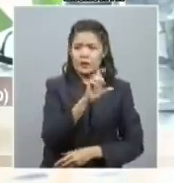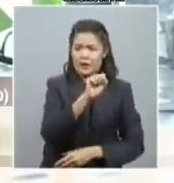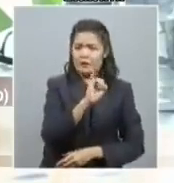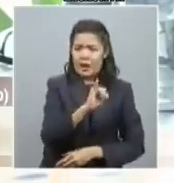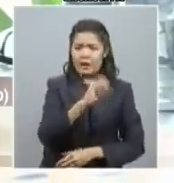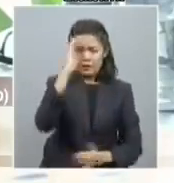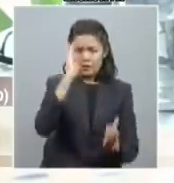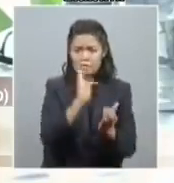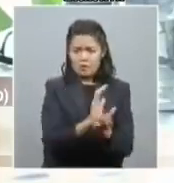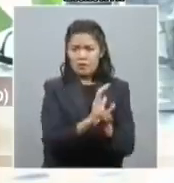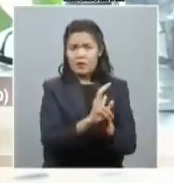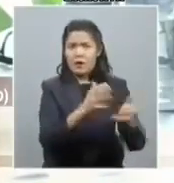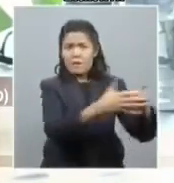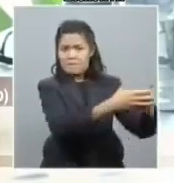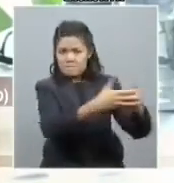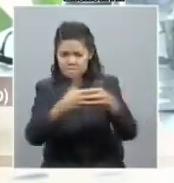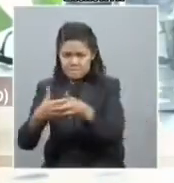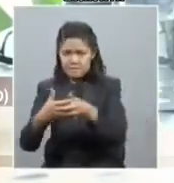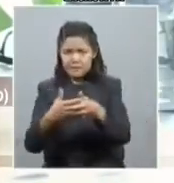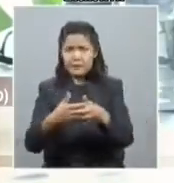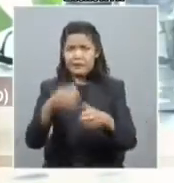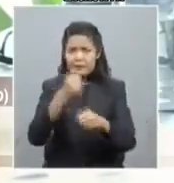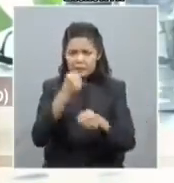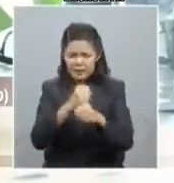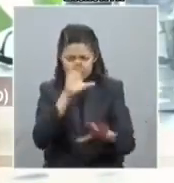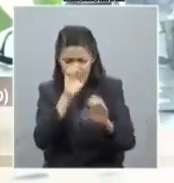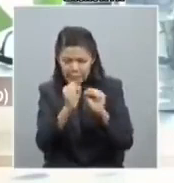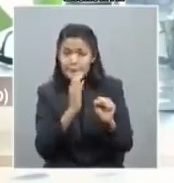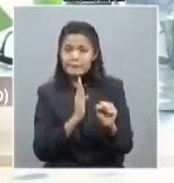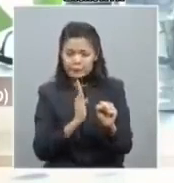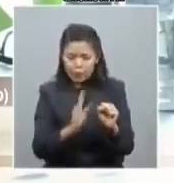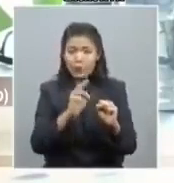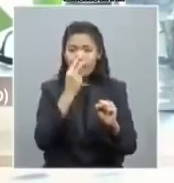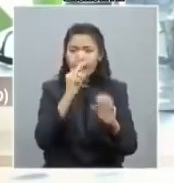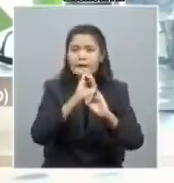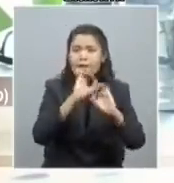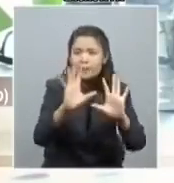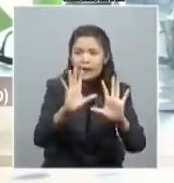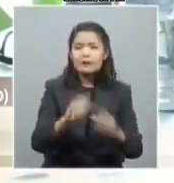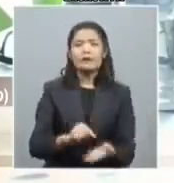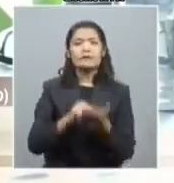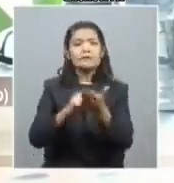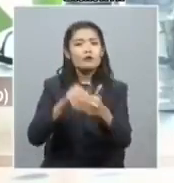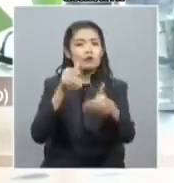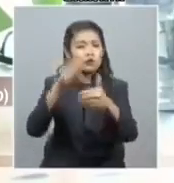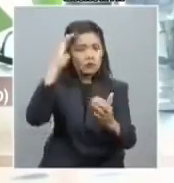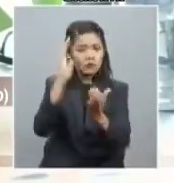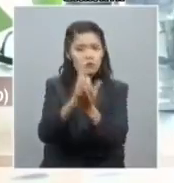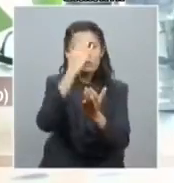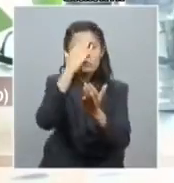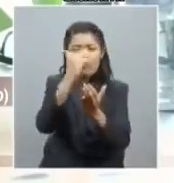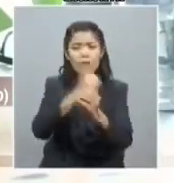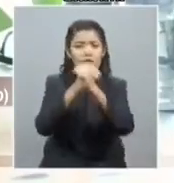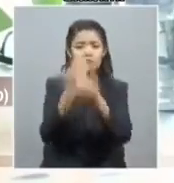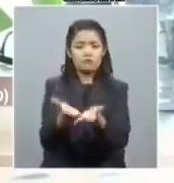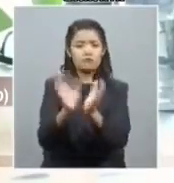แท่งออกจากบ้านเขาอยากให้ DSI ทำงานให้โปร่งใสและที่ไปแจ้งความเนี่ยเพื่อจะคุ้มครองครอบครัวของบุญแ